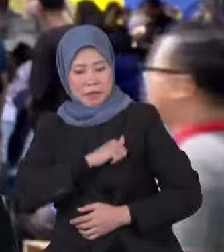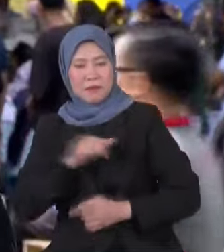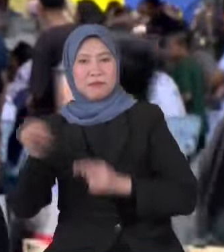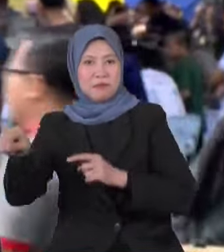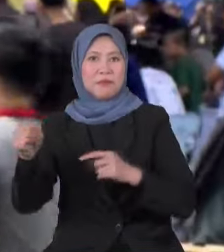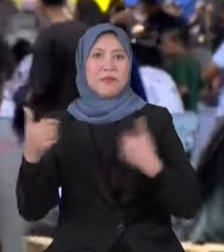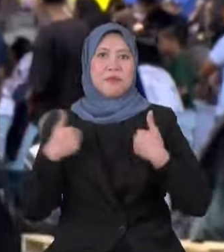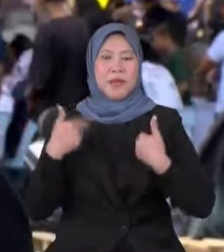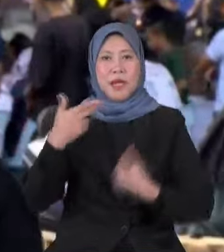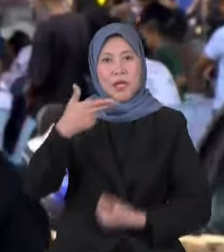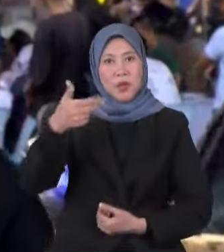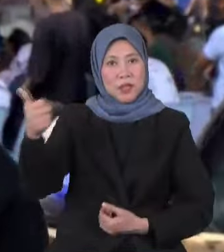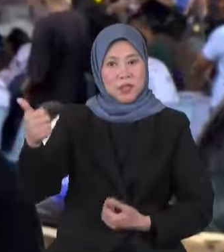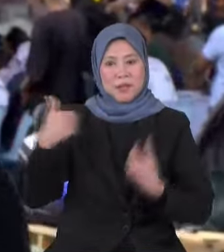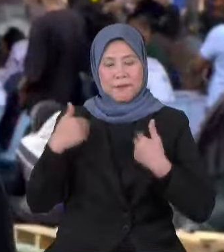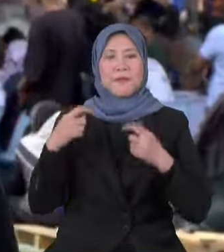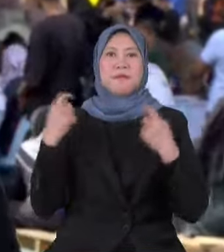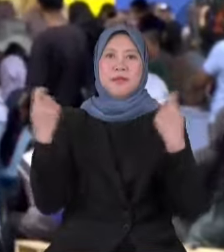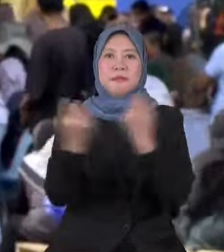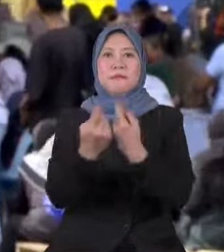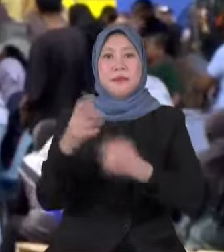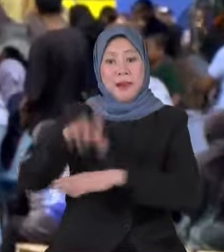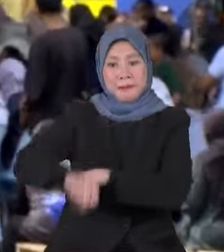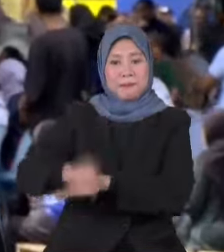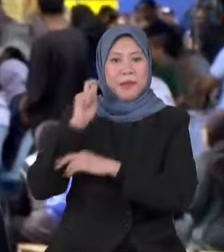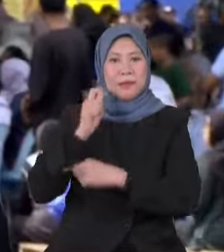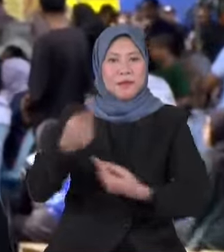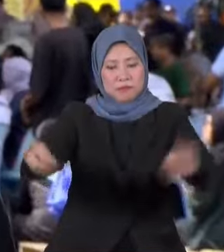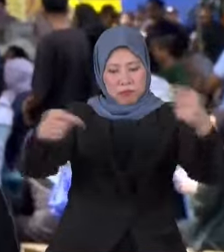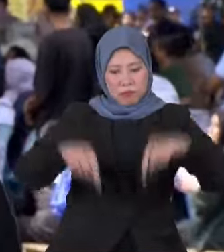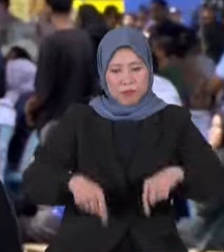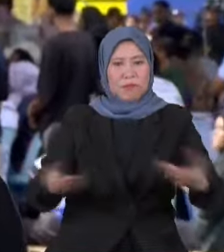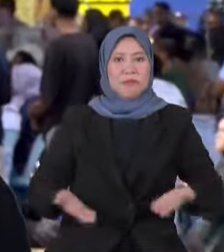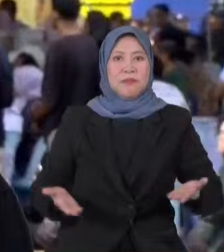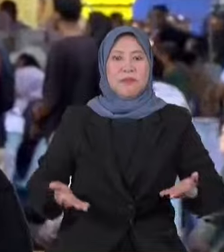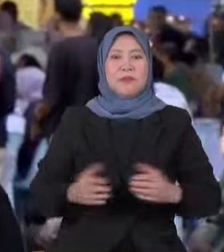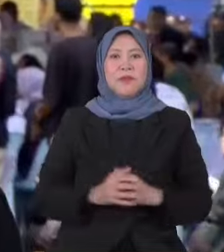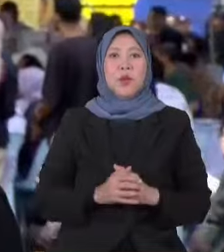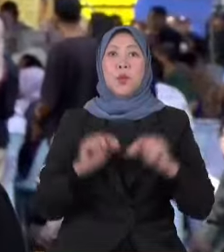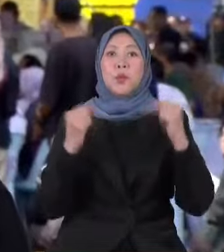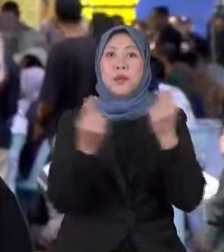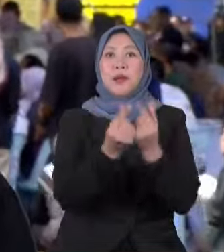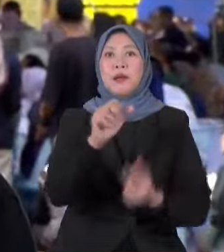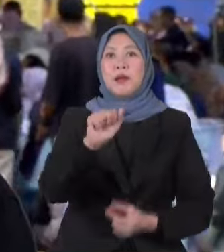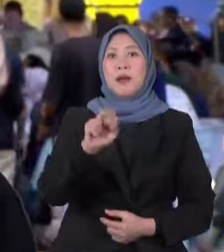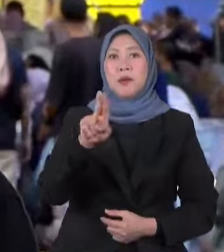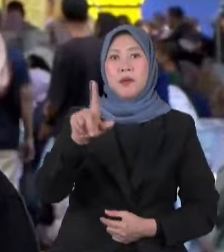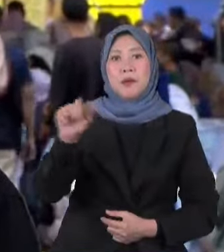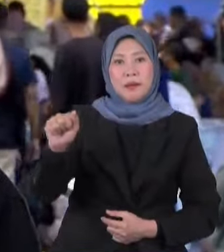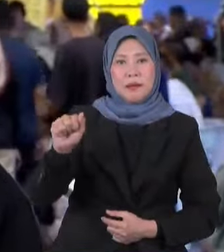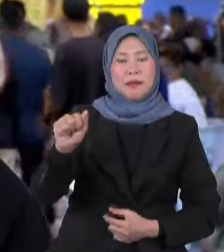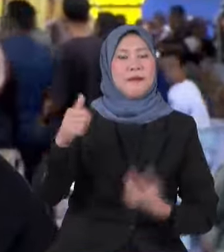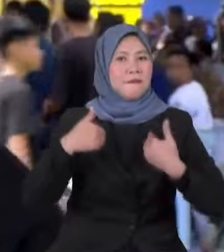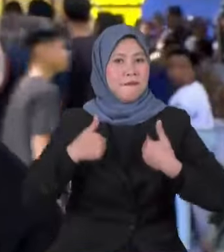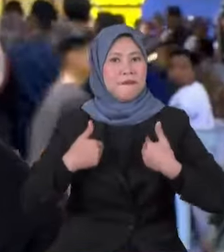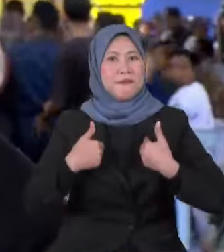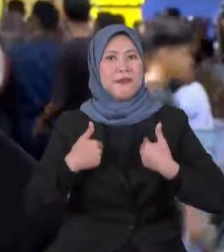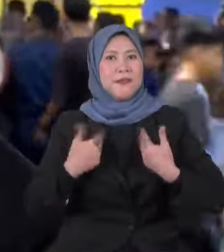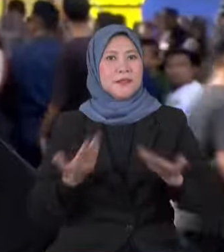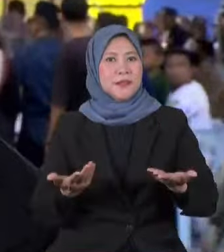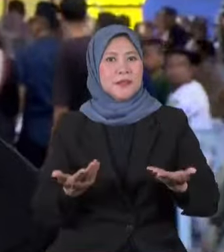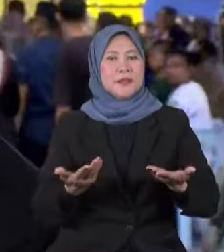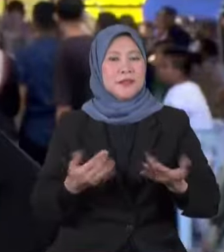daripada Indonesia pun ada datang untuk malam pidato malam tadi. Dan kumpulan aula untuk memeriahkan majlis malam tadi. Dan